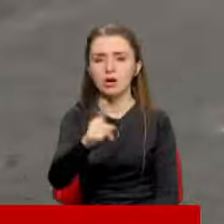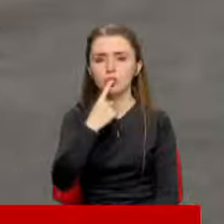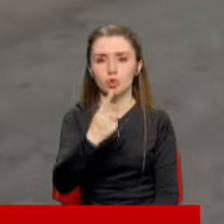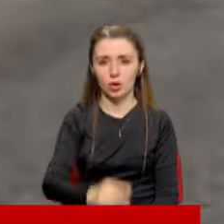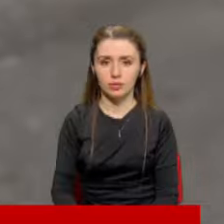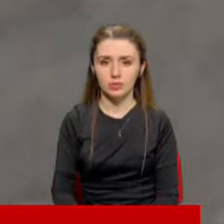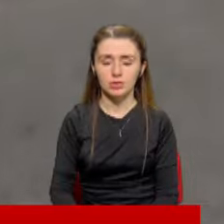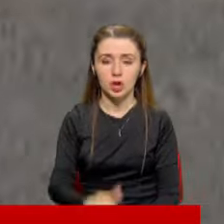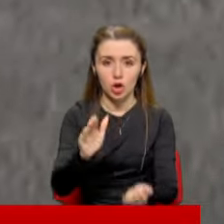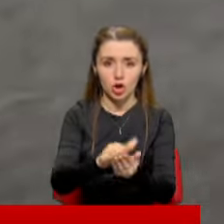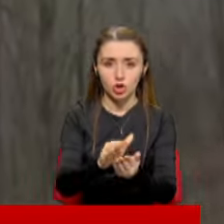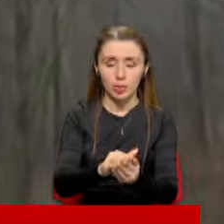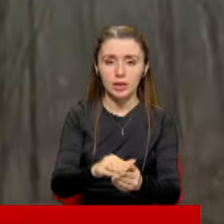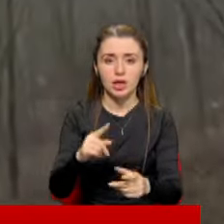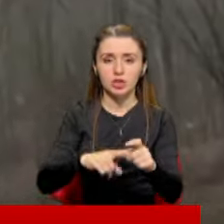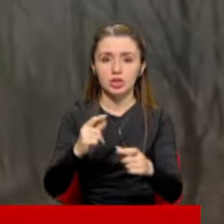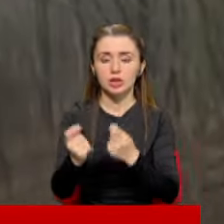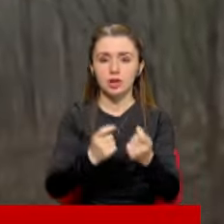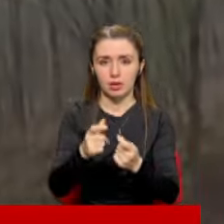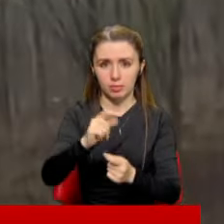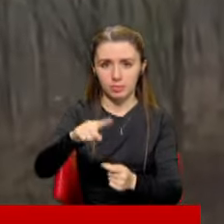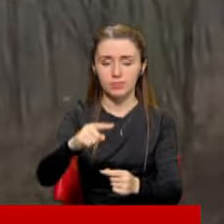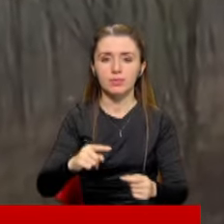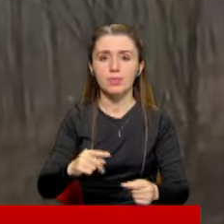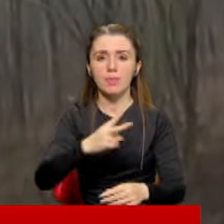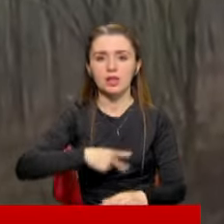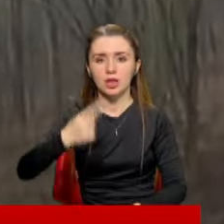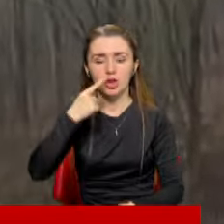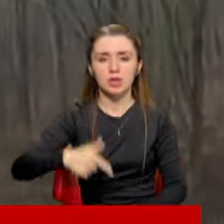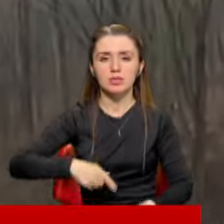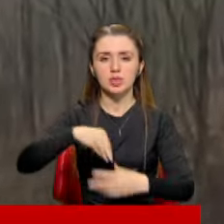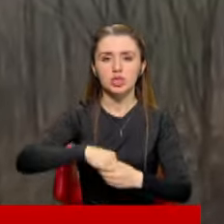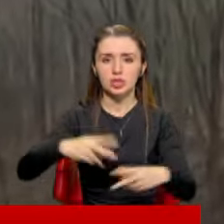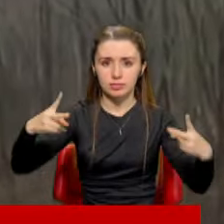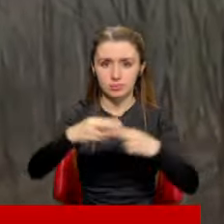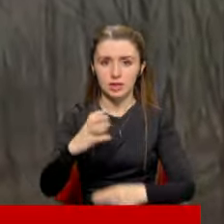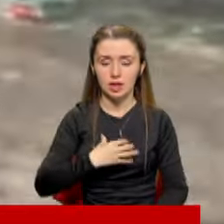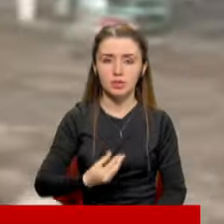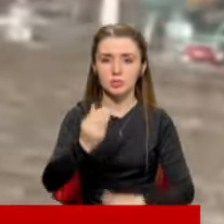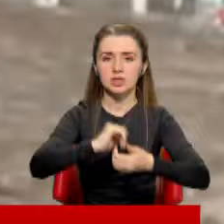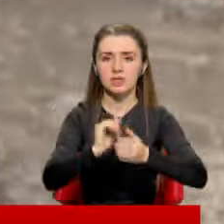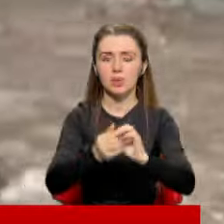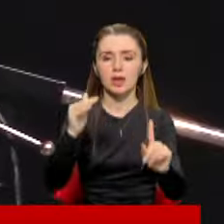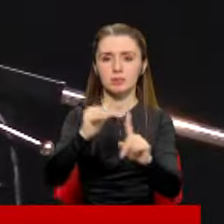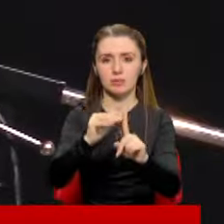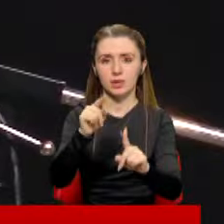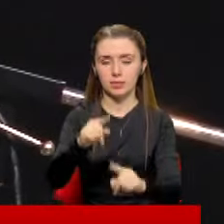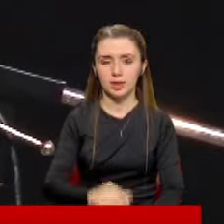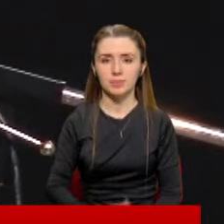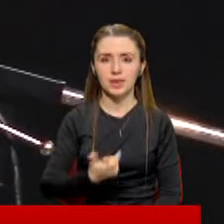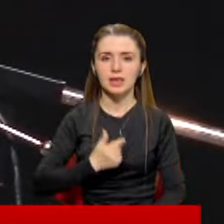yükseliyor. Can Dostlar Çalıştay'ı düzenleyen Karşıyaka Belediyesi ise tüm İzmir'e kısırlaştırma ve sahiplendirme seferberliği çağrısı yaptı. Bu